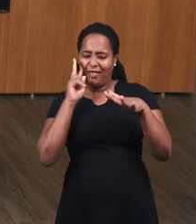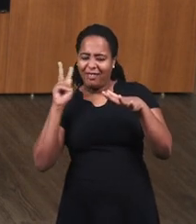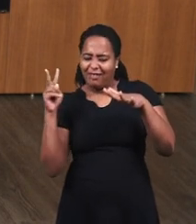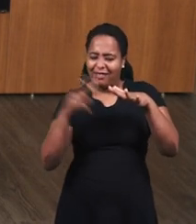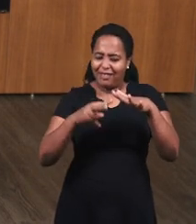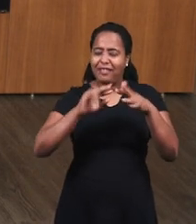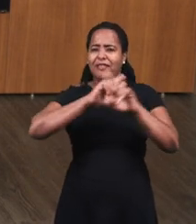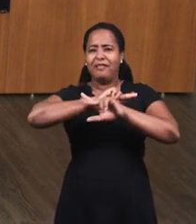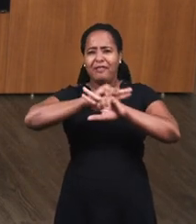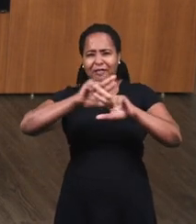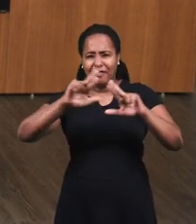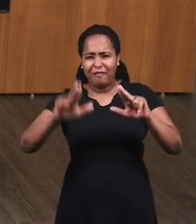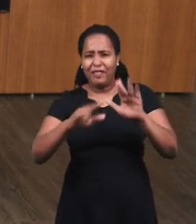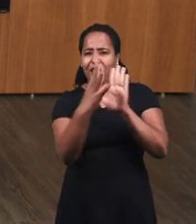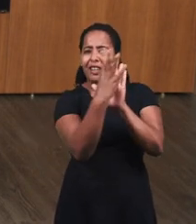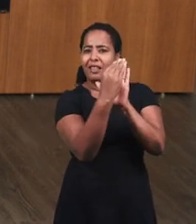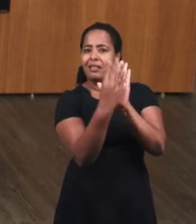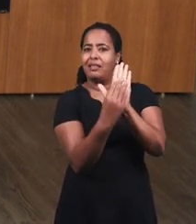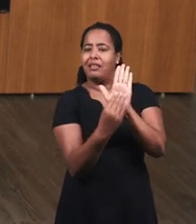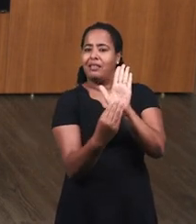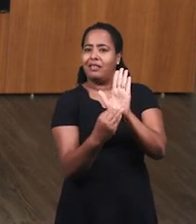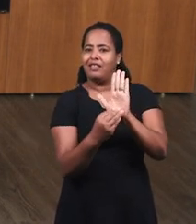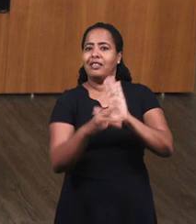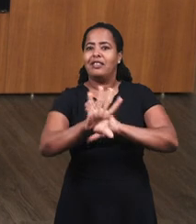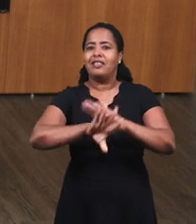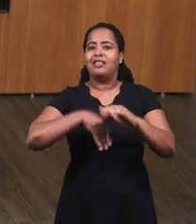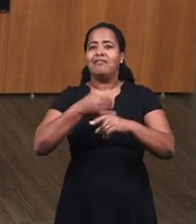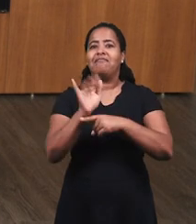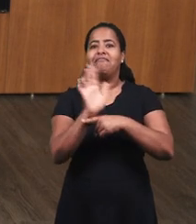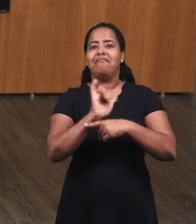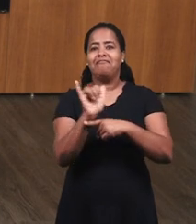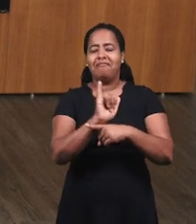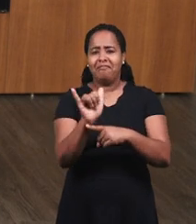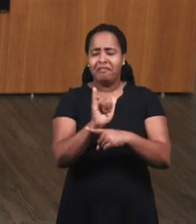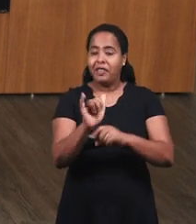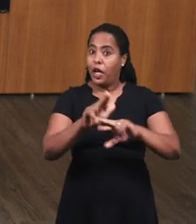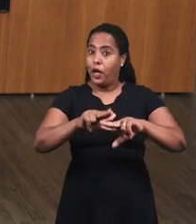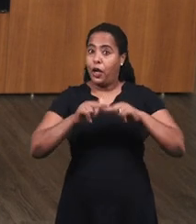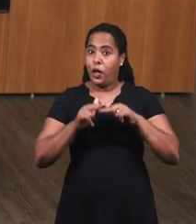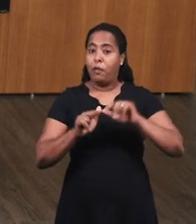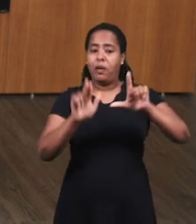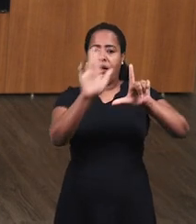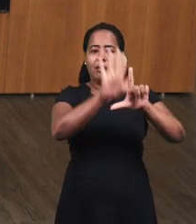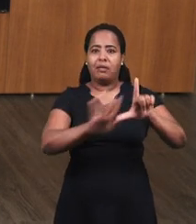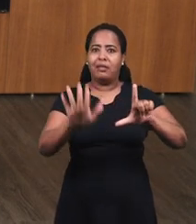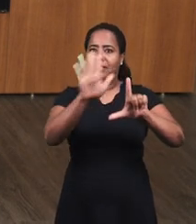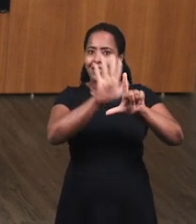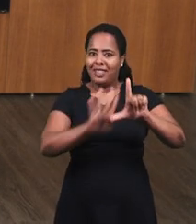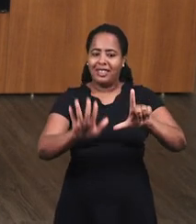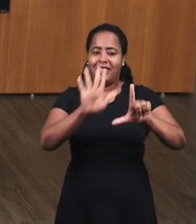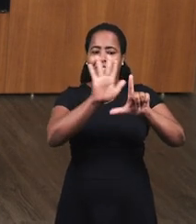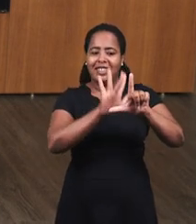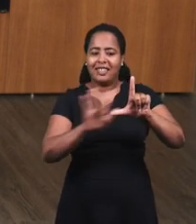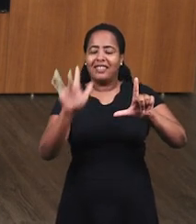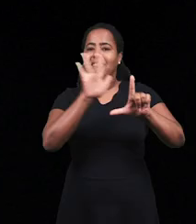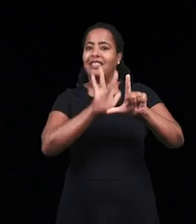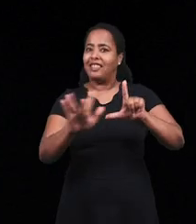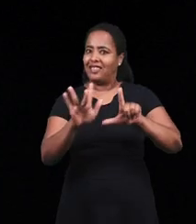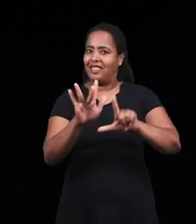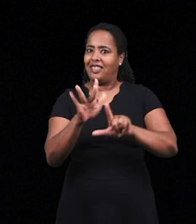regarder à celui-ci et d'autres contenus dans notre chaîne YouTube et à travers nos plateformes